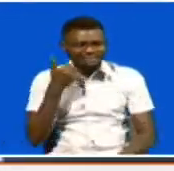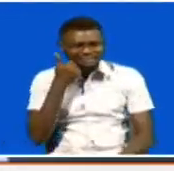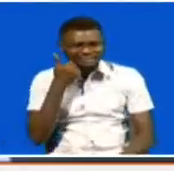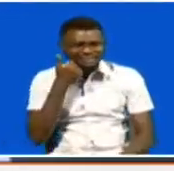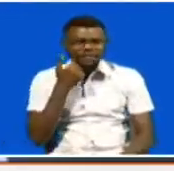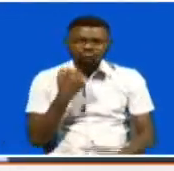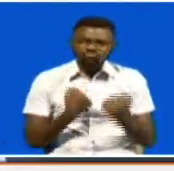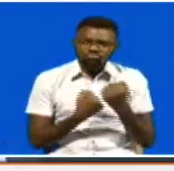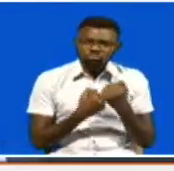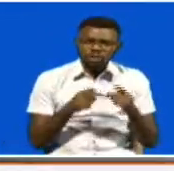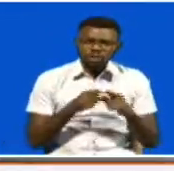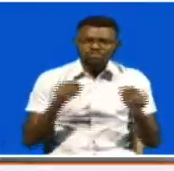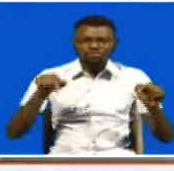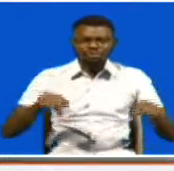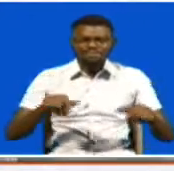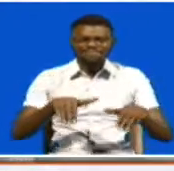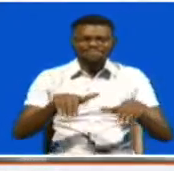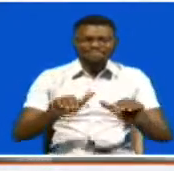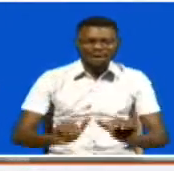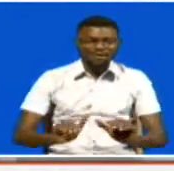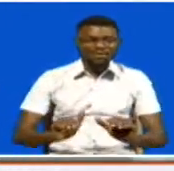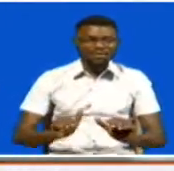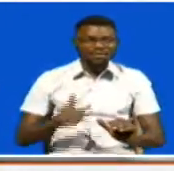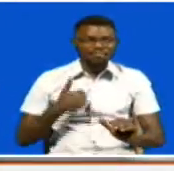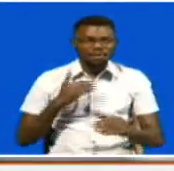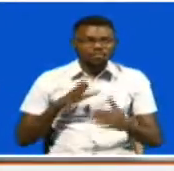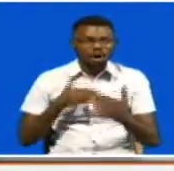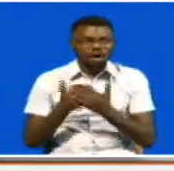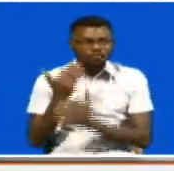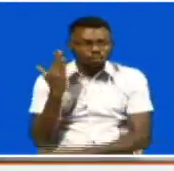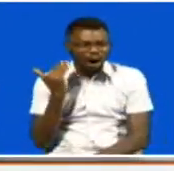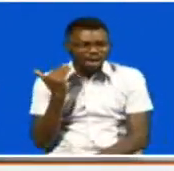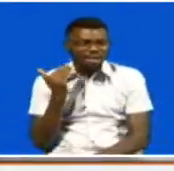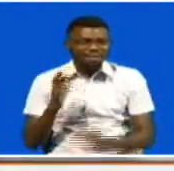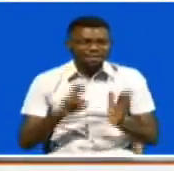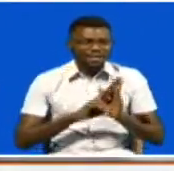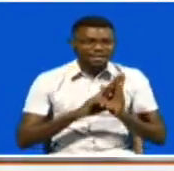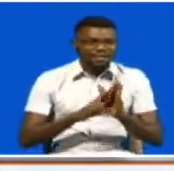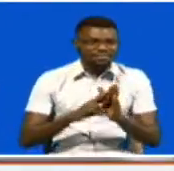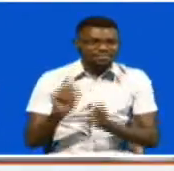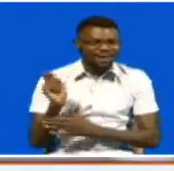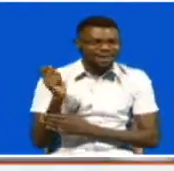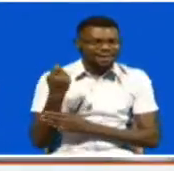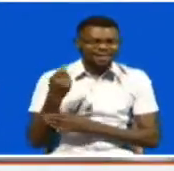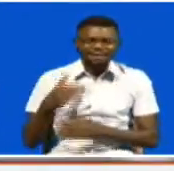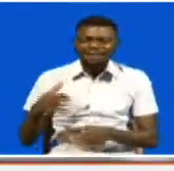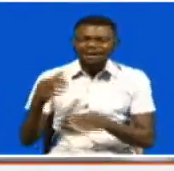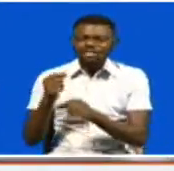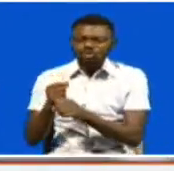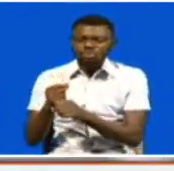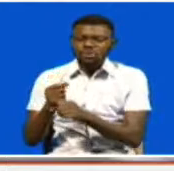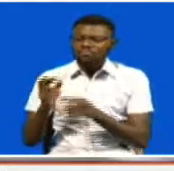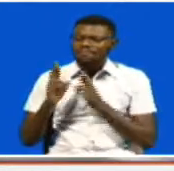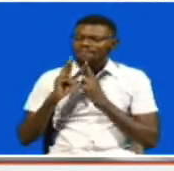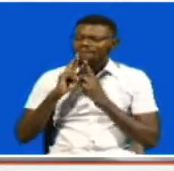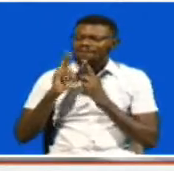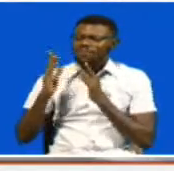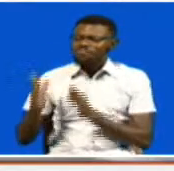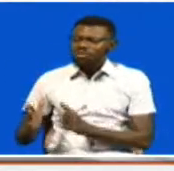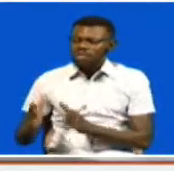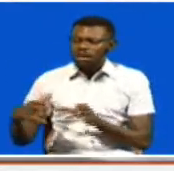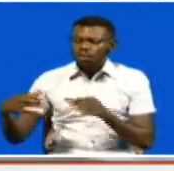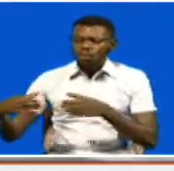leo tunampumzisha. Nimefika hapa ili kuwakilisha Kenya Correspondents Association, ni shirika la